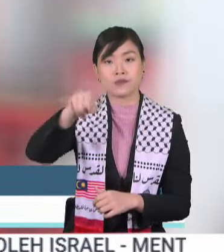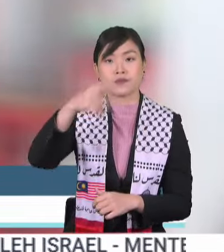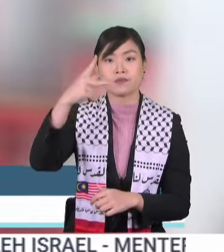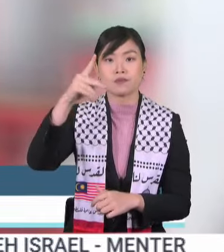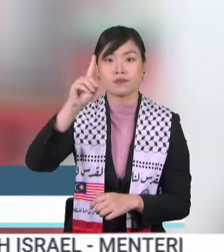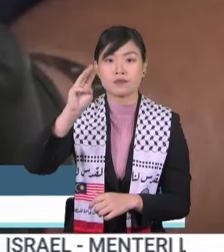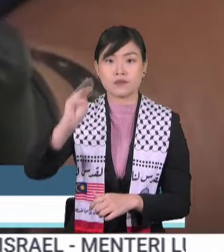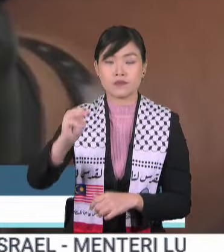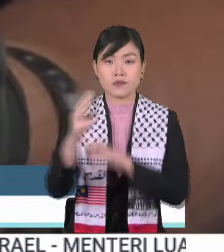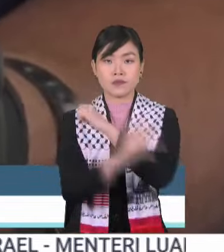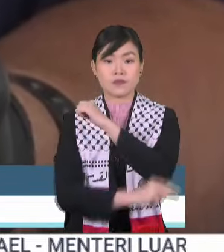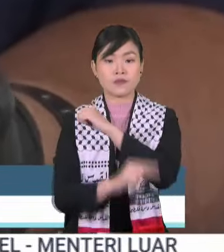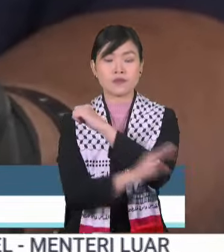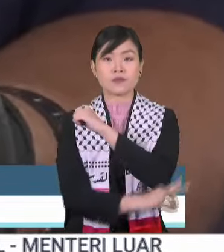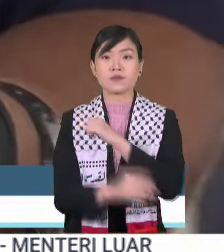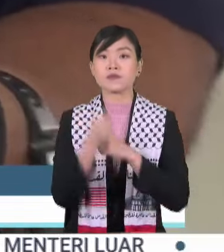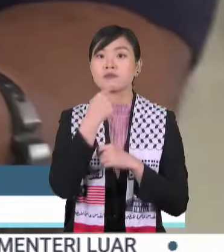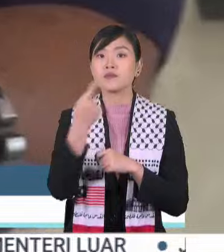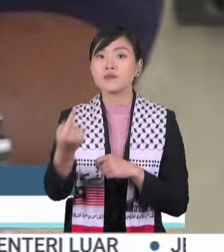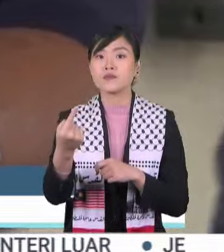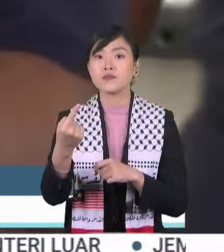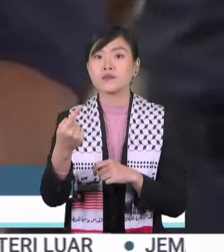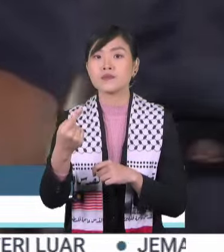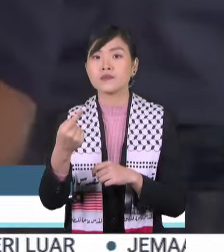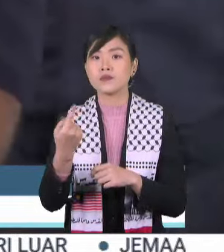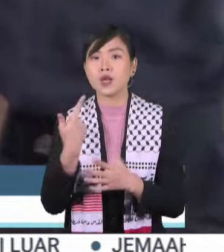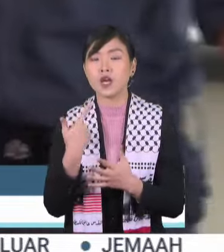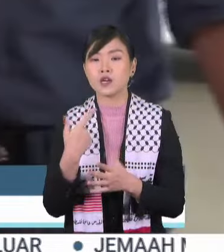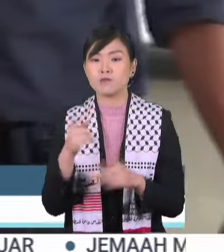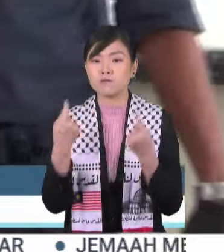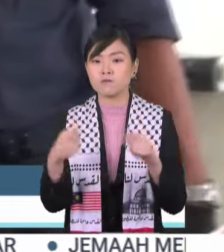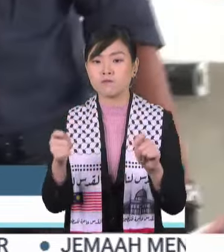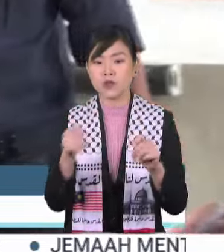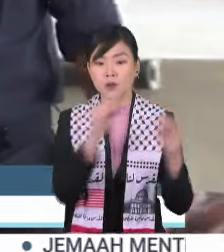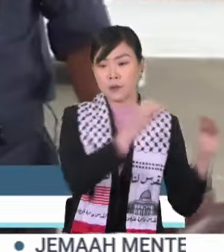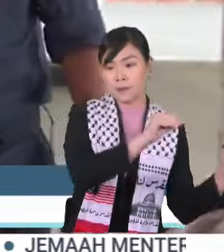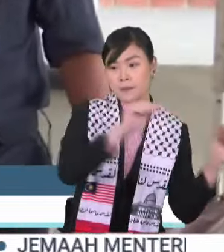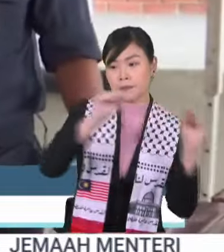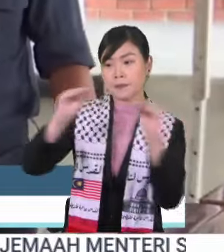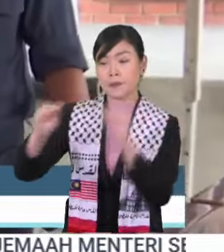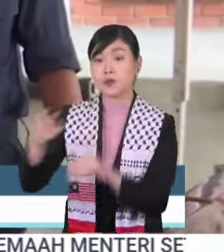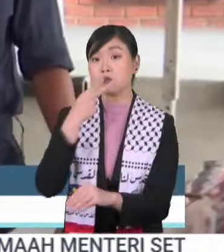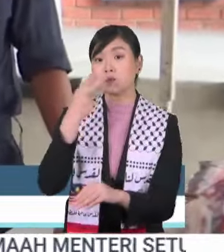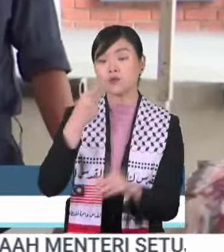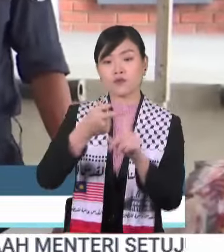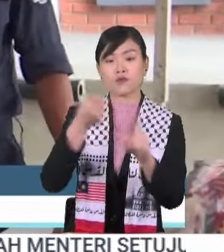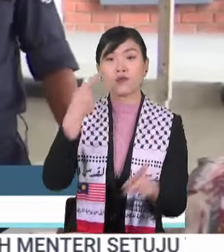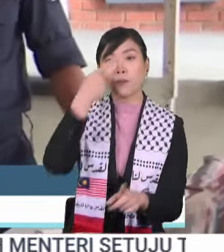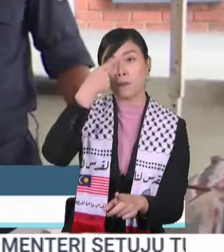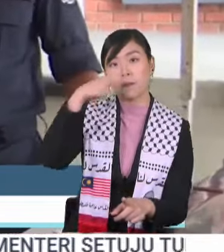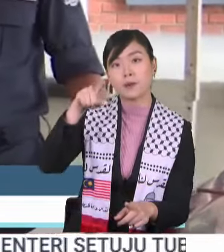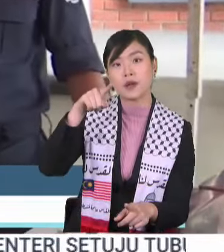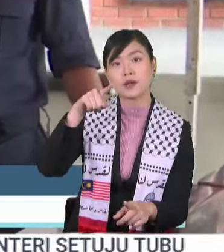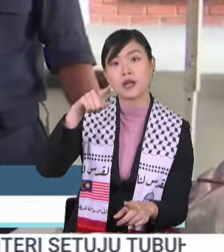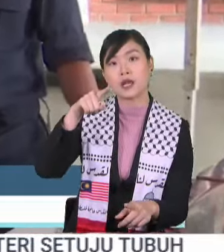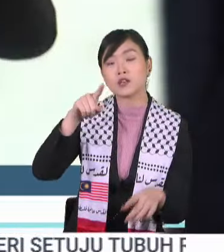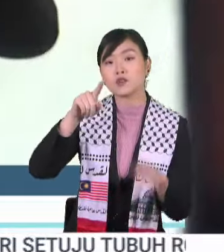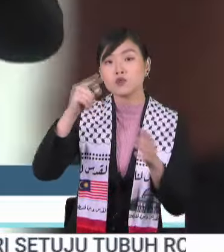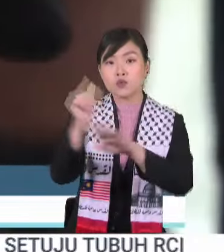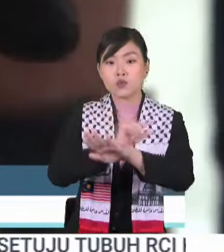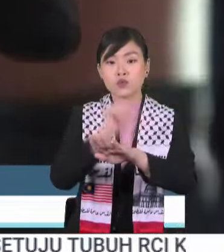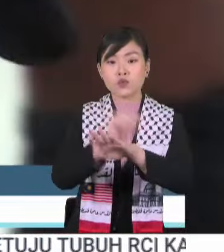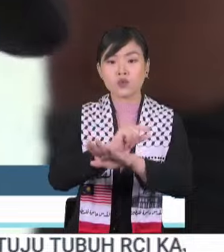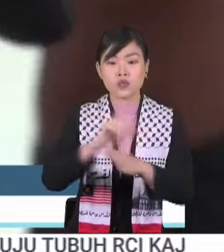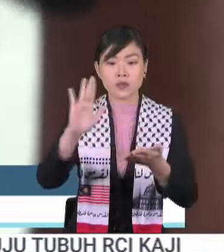Ishak modus operandi sindiket tersebut adalah dengan membawa masuk rokok tersebut daripada Thailand menggunakan dokumen delivery order serta